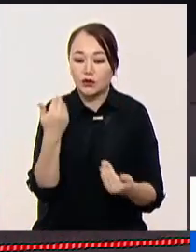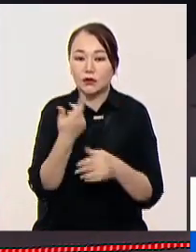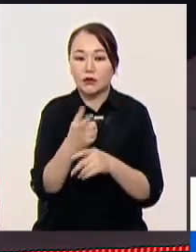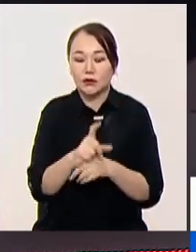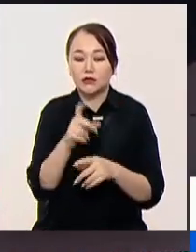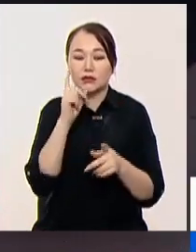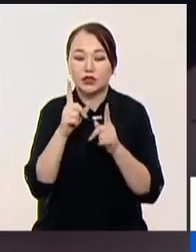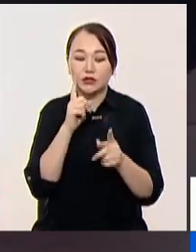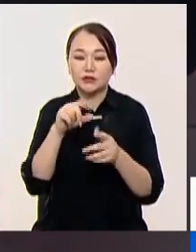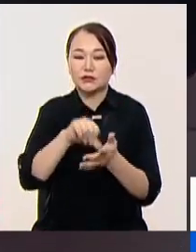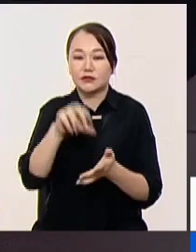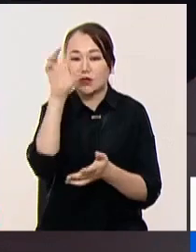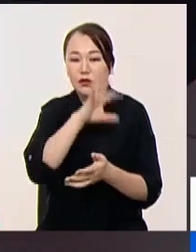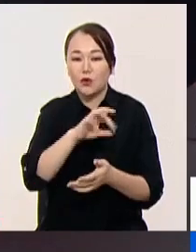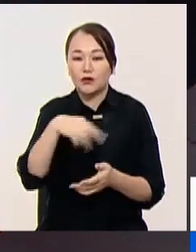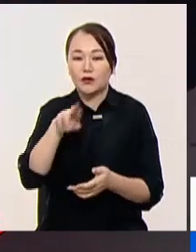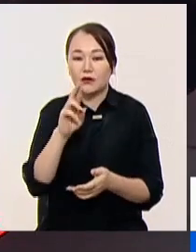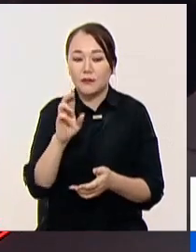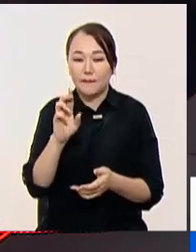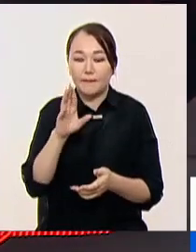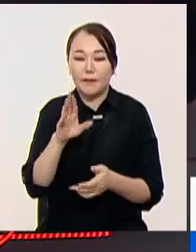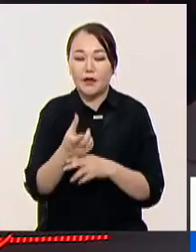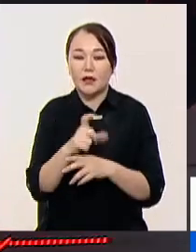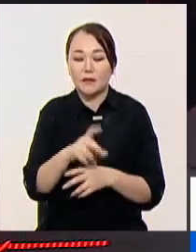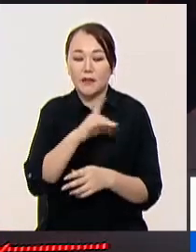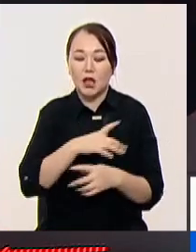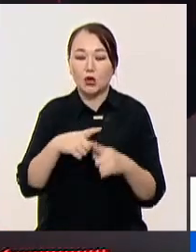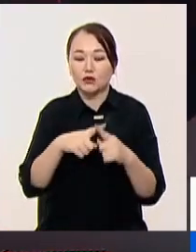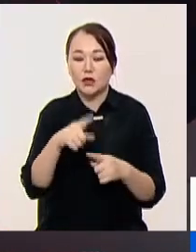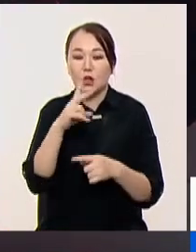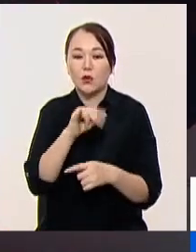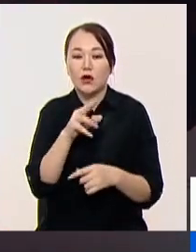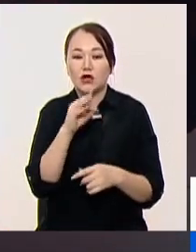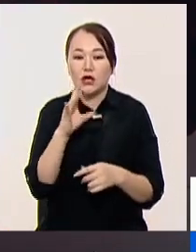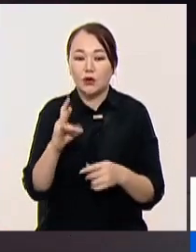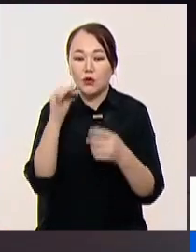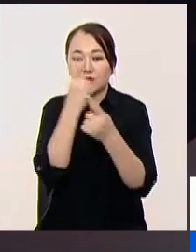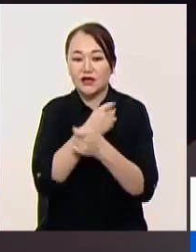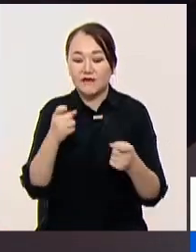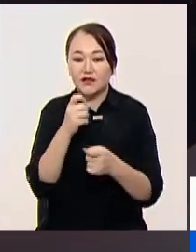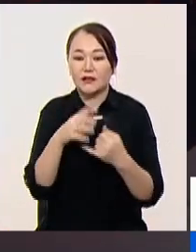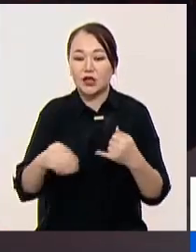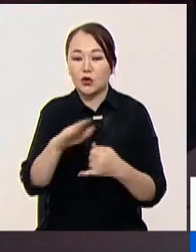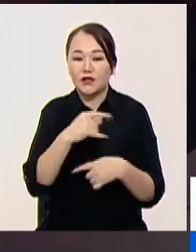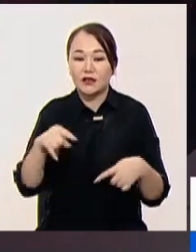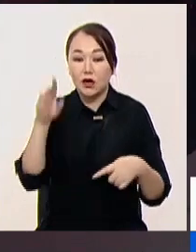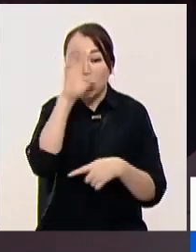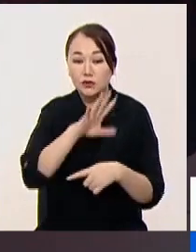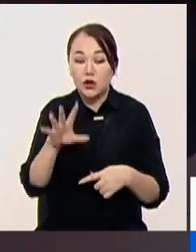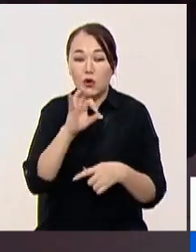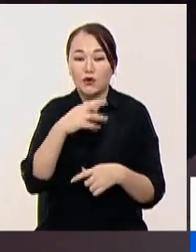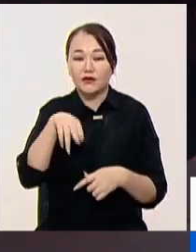На заседании стран-участниц одкб в Ереване президент Белоруссии Александр Лукашенко заявил что на территории некоторых государств